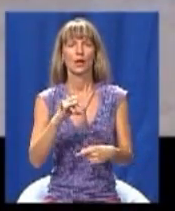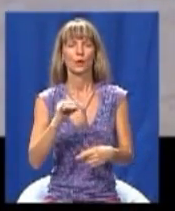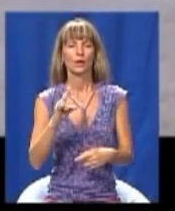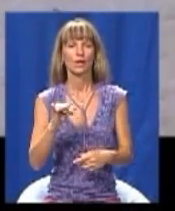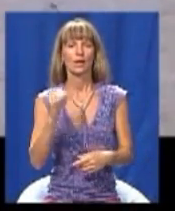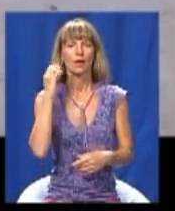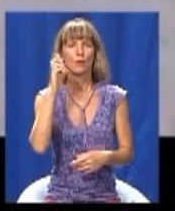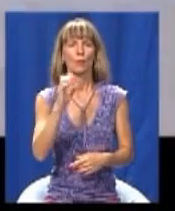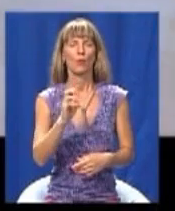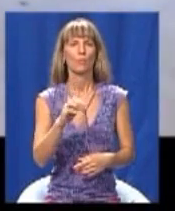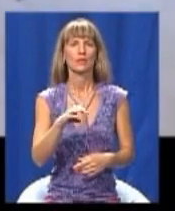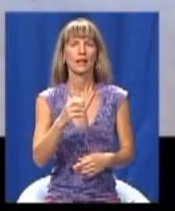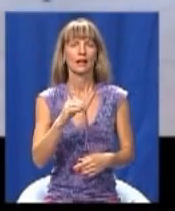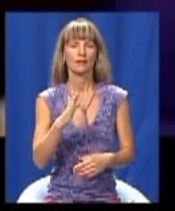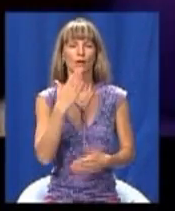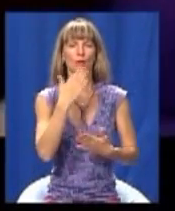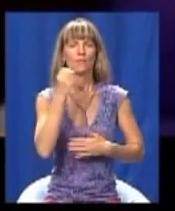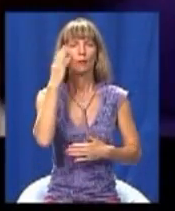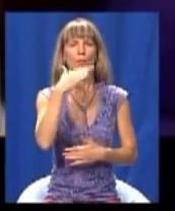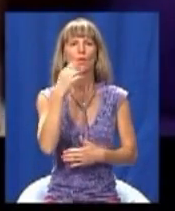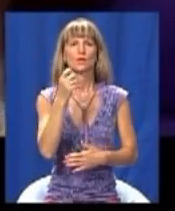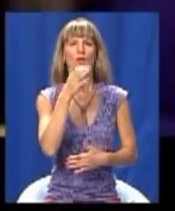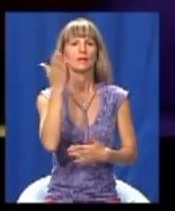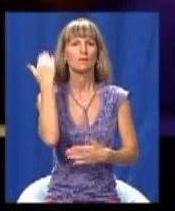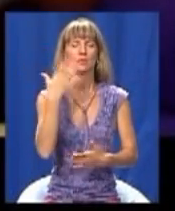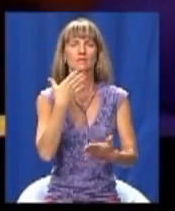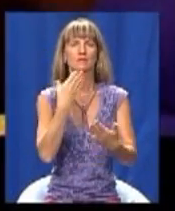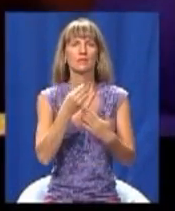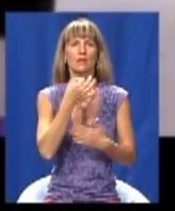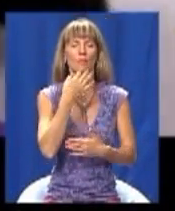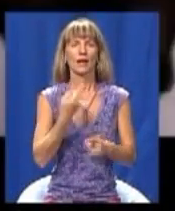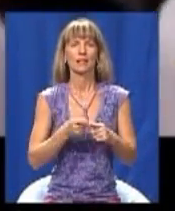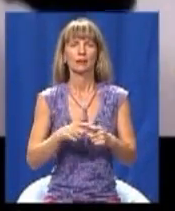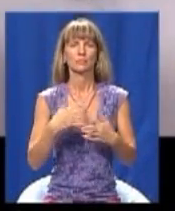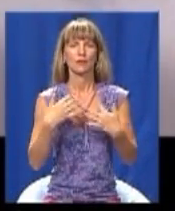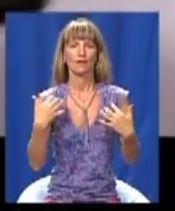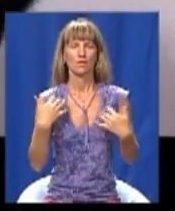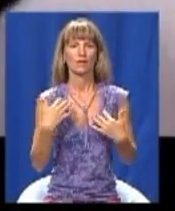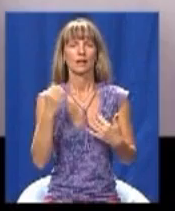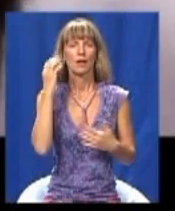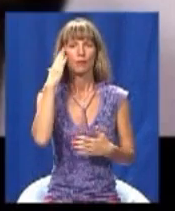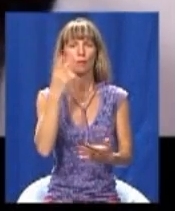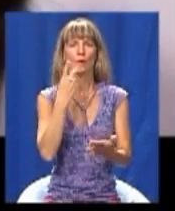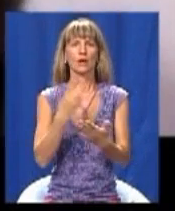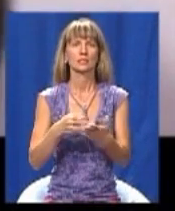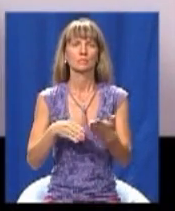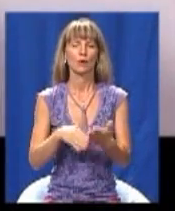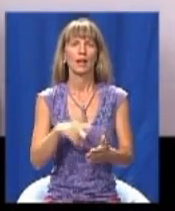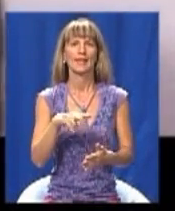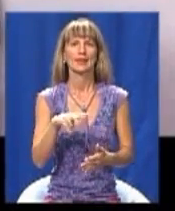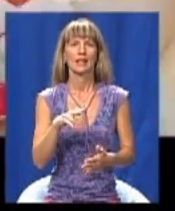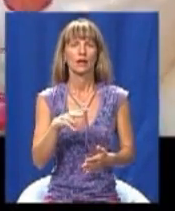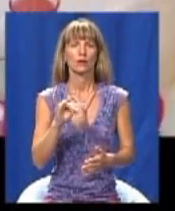Японських бобтейлів полюбили в Японії багато століть тому. Своє захоплення цими тваринками японці висловлювали за допомогою літератури